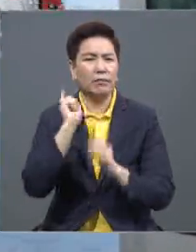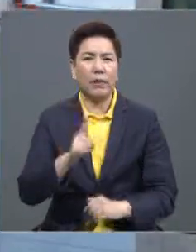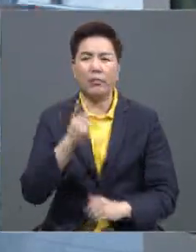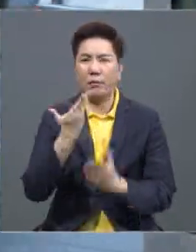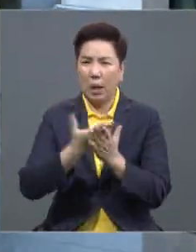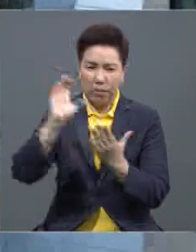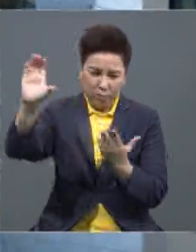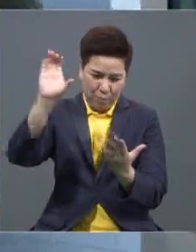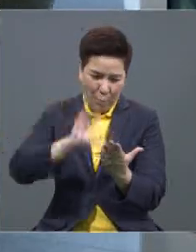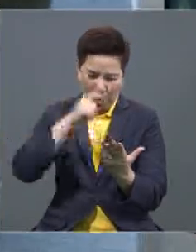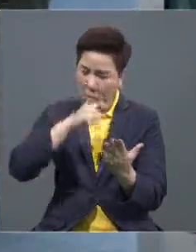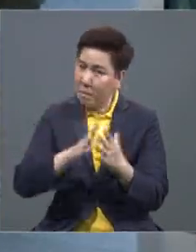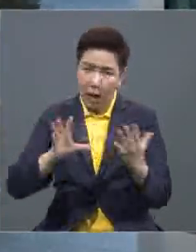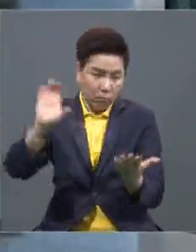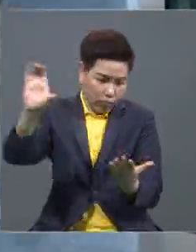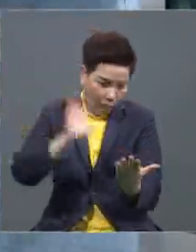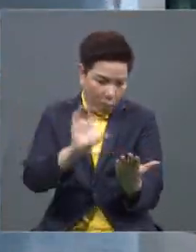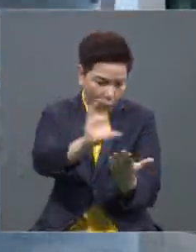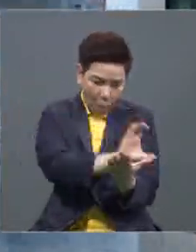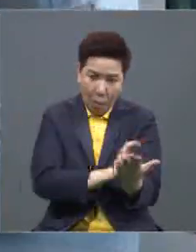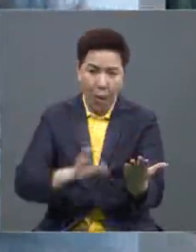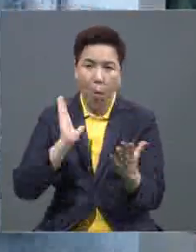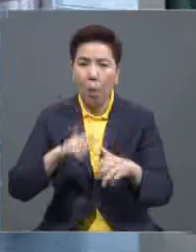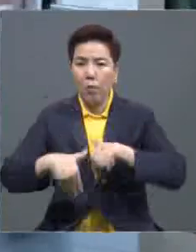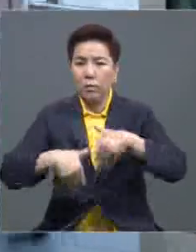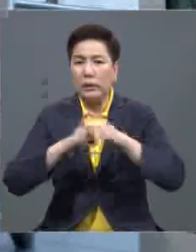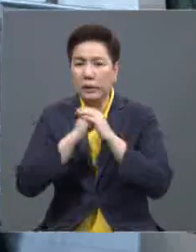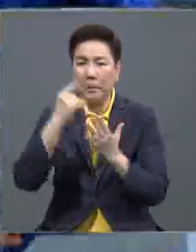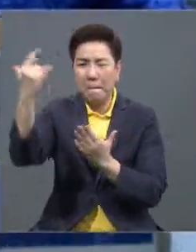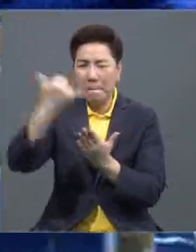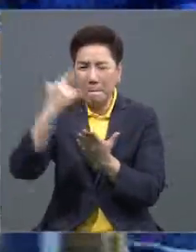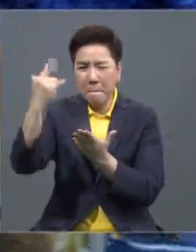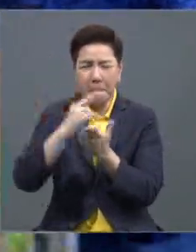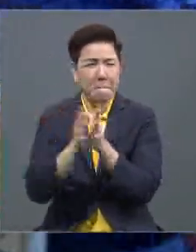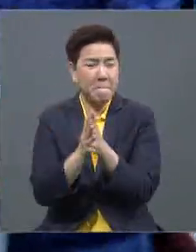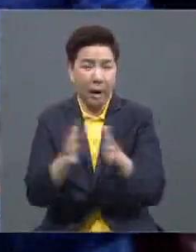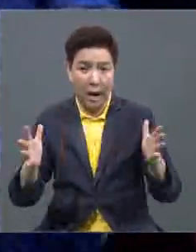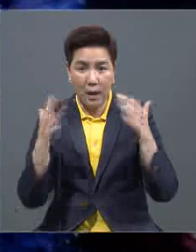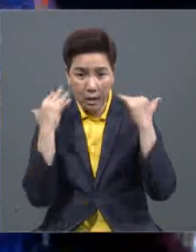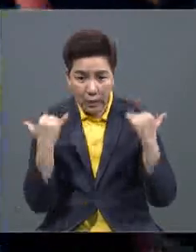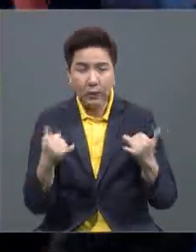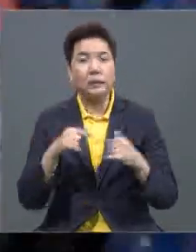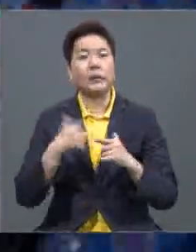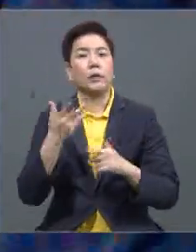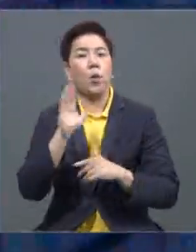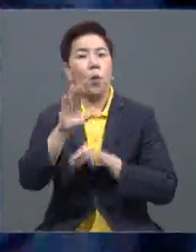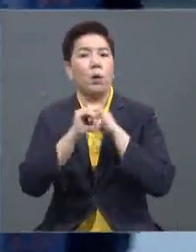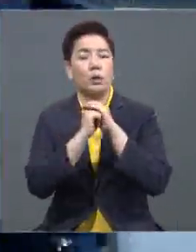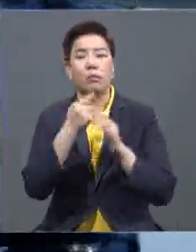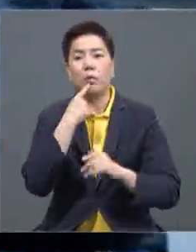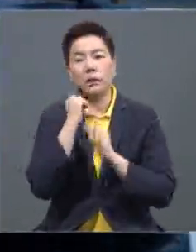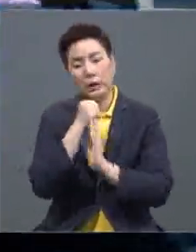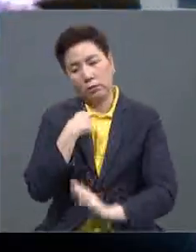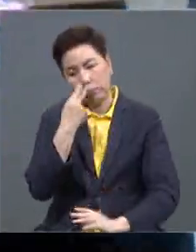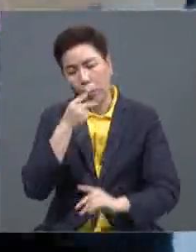ลงทุนมากที่สุดในไทยตลอดจนมีการเดินทางของประชาชนทั้ง 2ฝ่ายมากขึ้นซึ่งนายหวังอี้ระบุว่าจีน